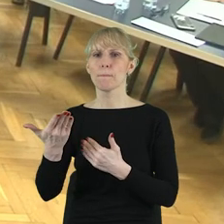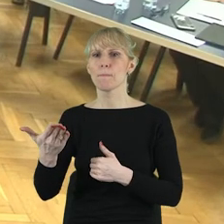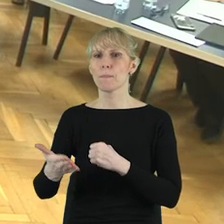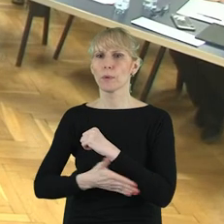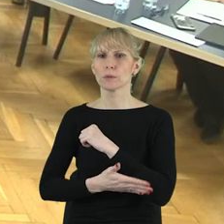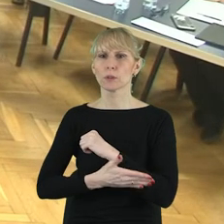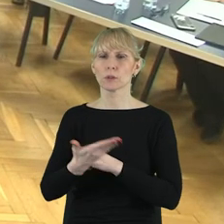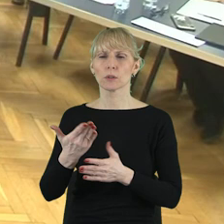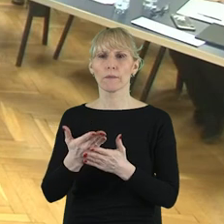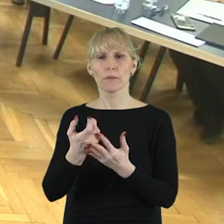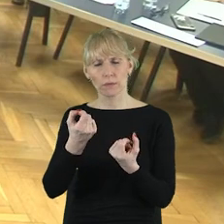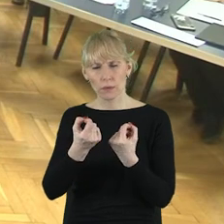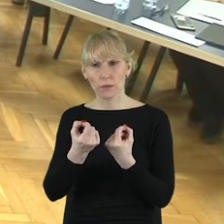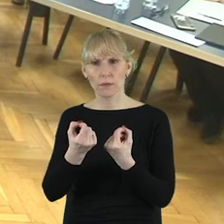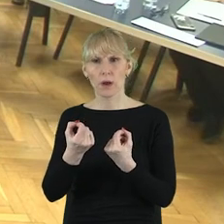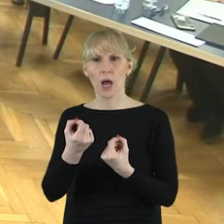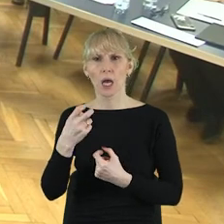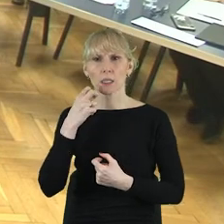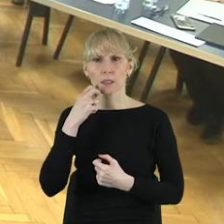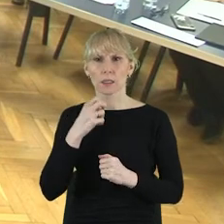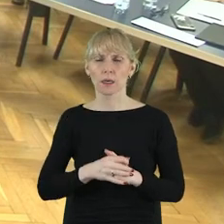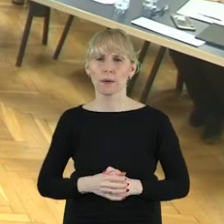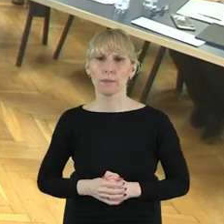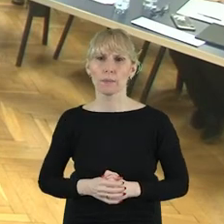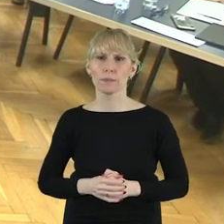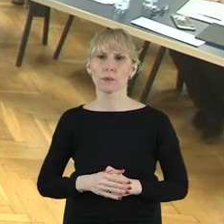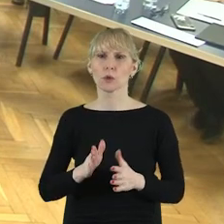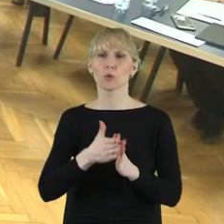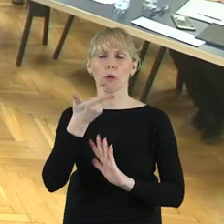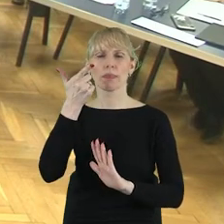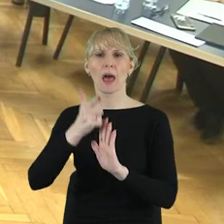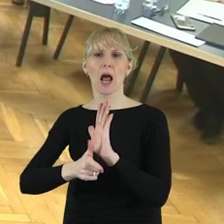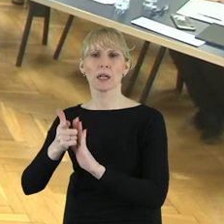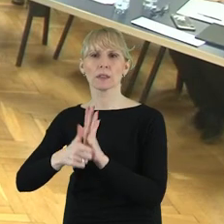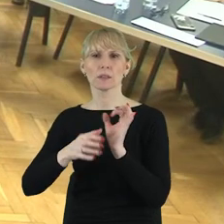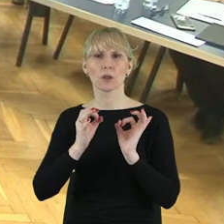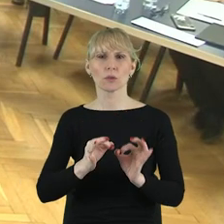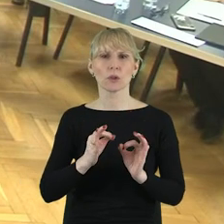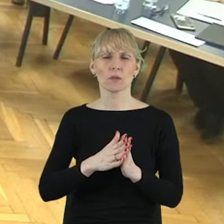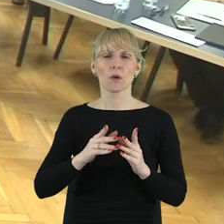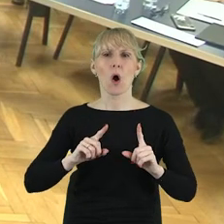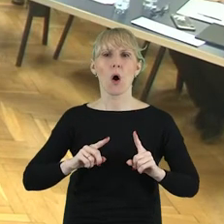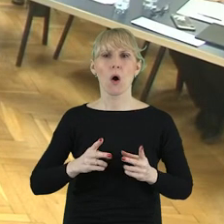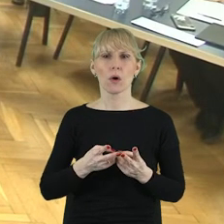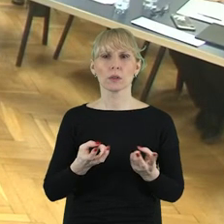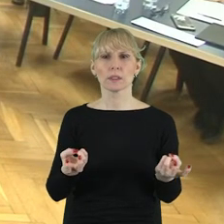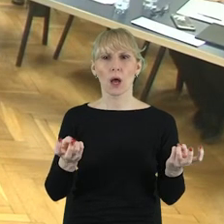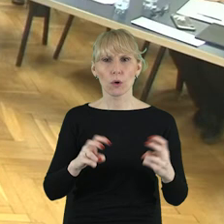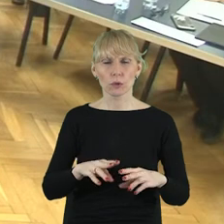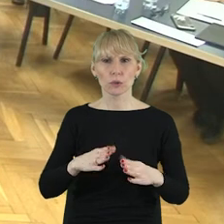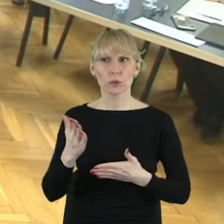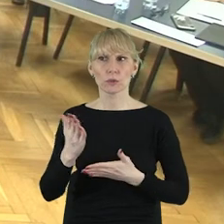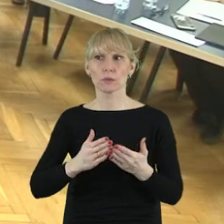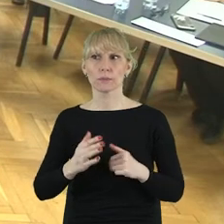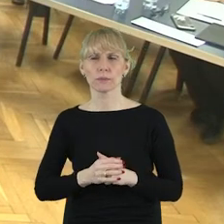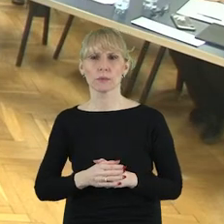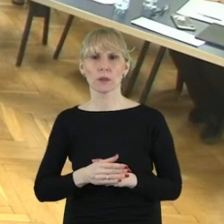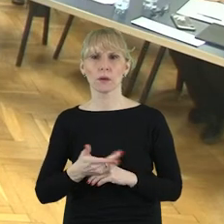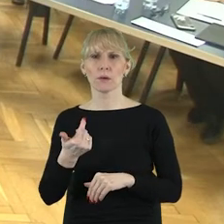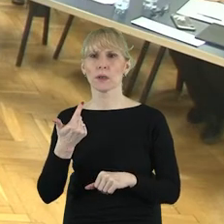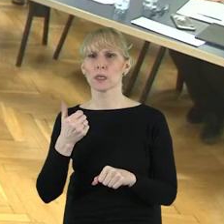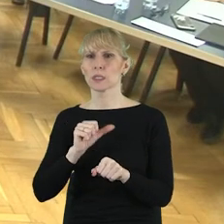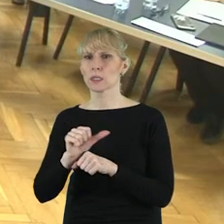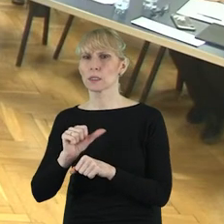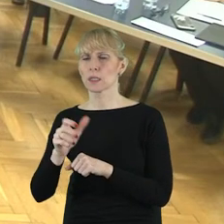złamano podstawową cechę zasady inicjatywy LIDER. Jak możemy odczytać na listach obecności, na zebraniach założycielskich uczestniczyło